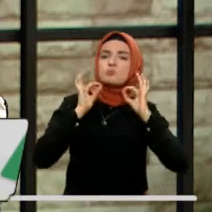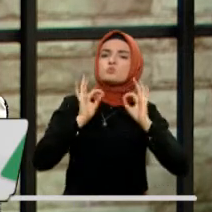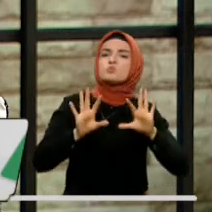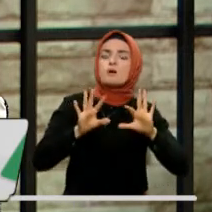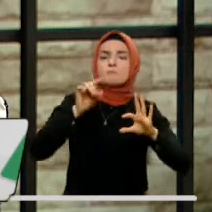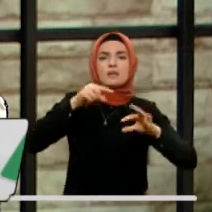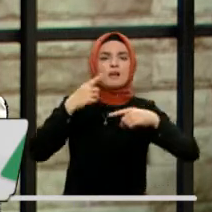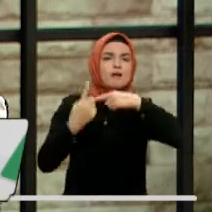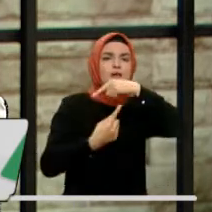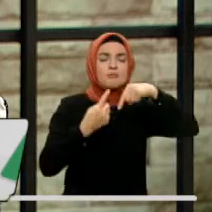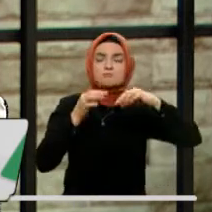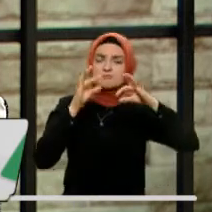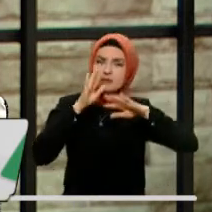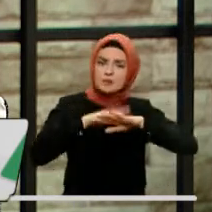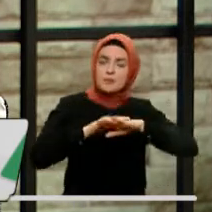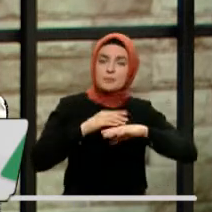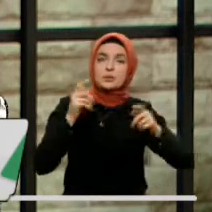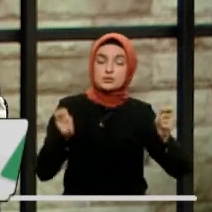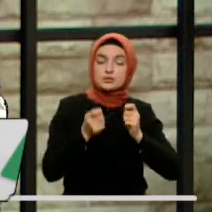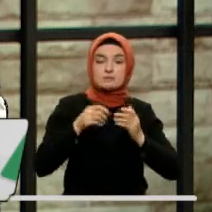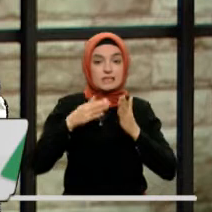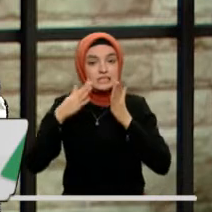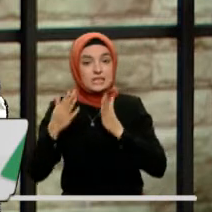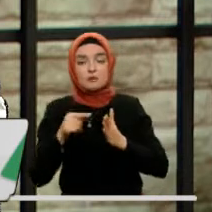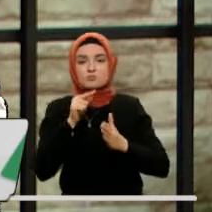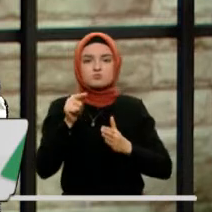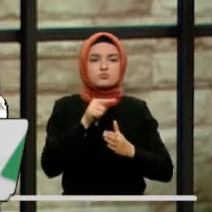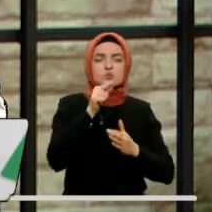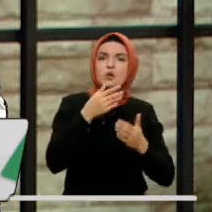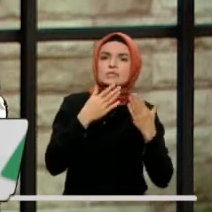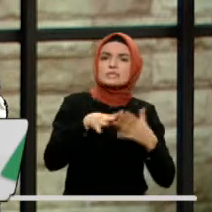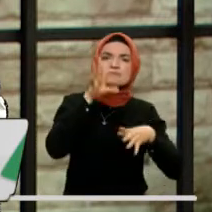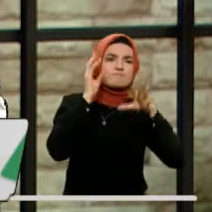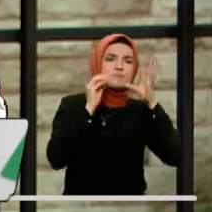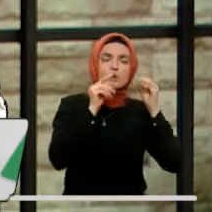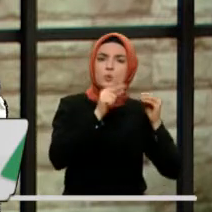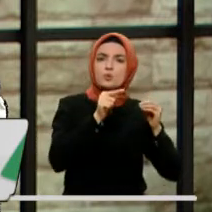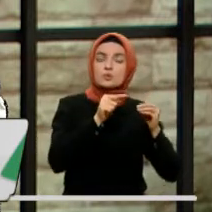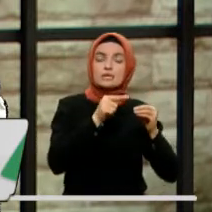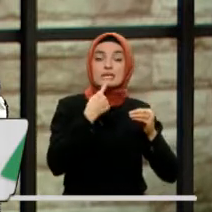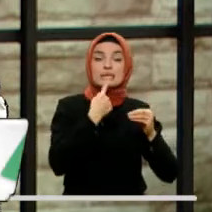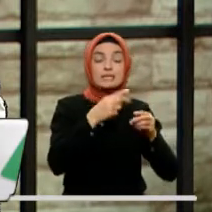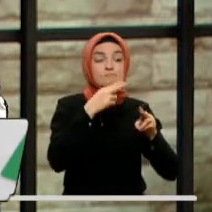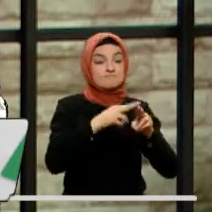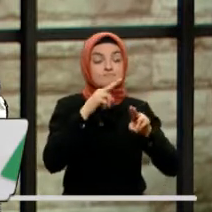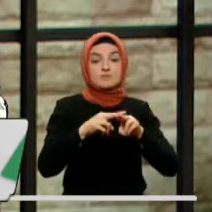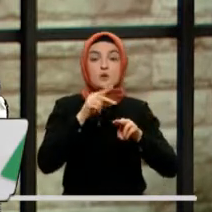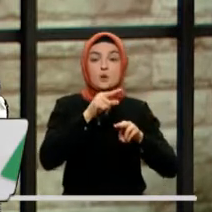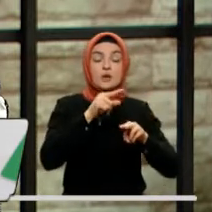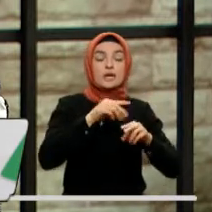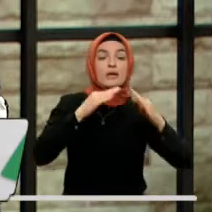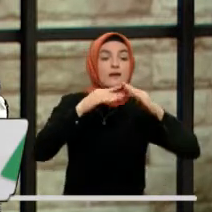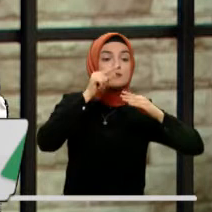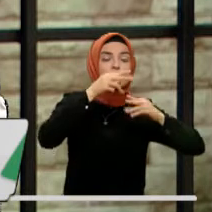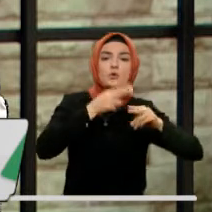aramak, mükemmeli yapmaya çalışmak yerine ya biz bu çocuğa nasıl bilinci kazandırırız, nasıl yaparız? Evde ona örnek oluruz diye basit bakmak